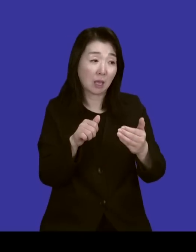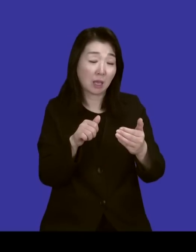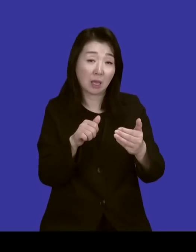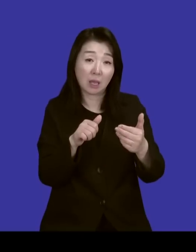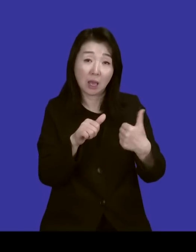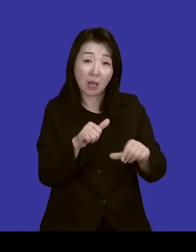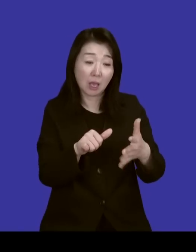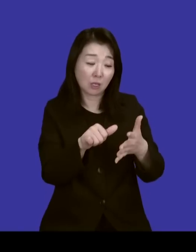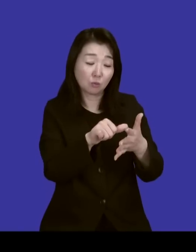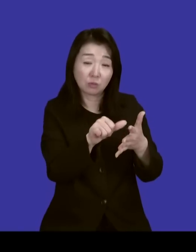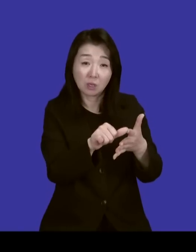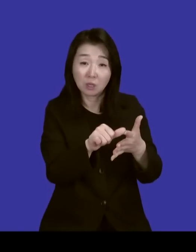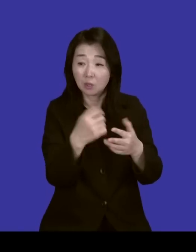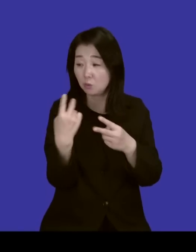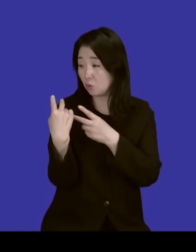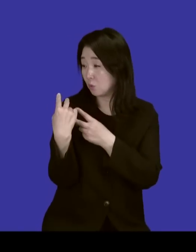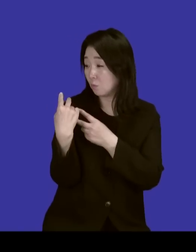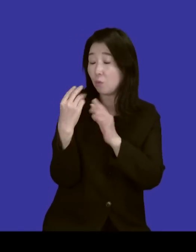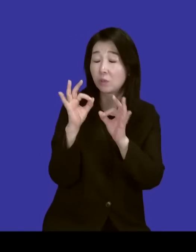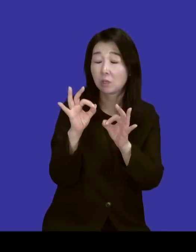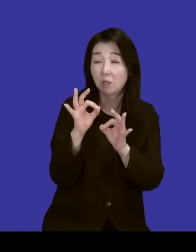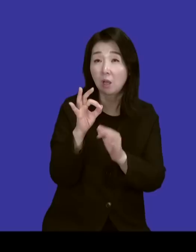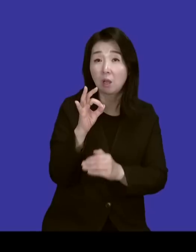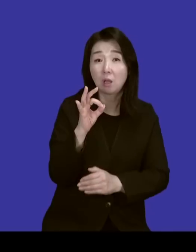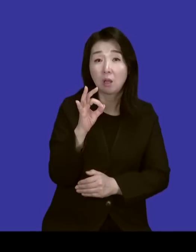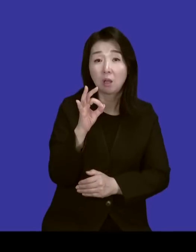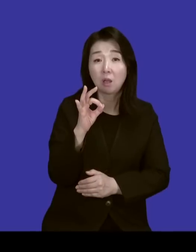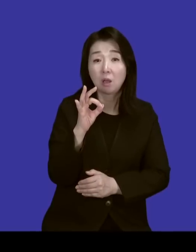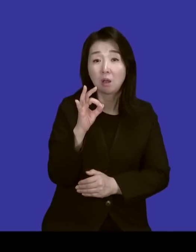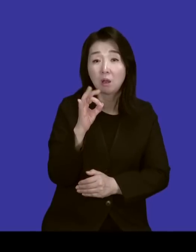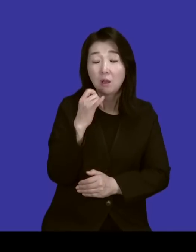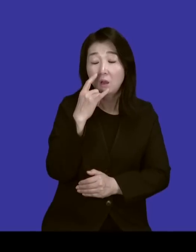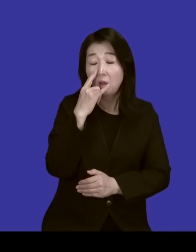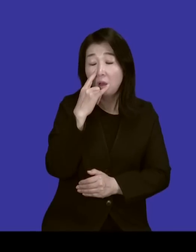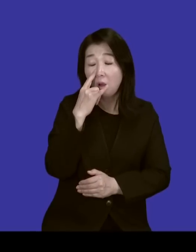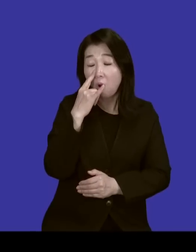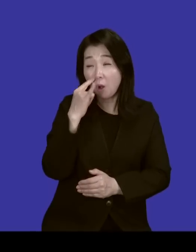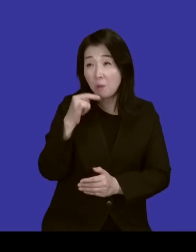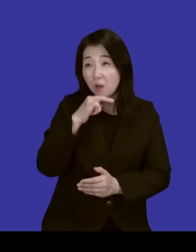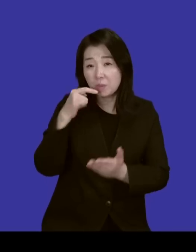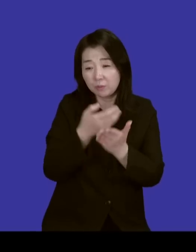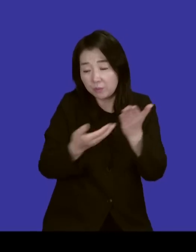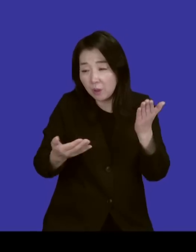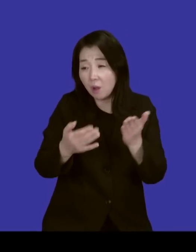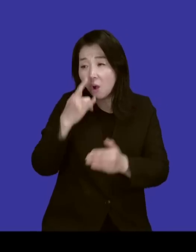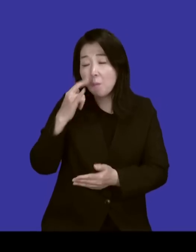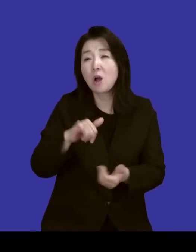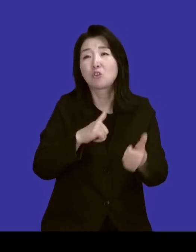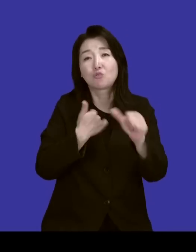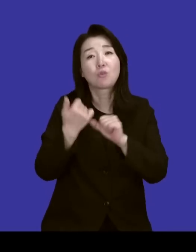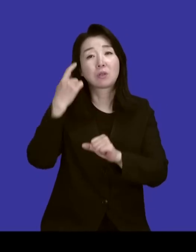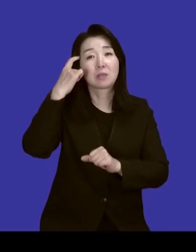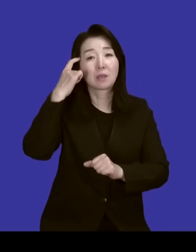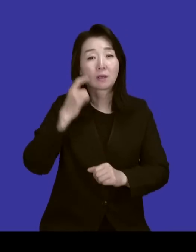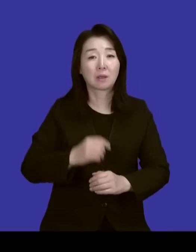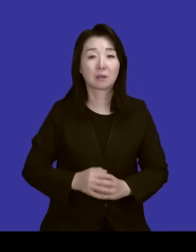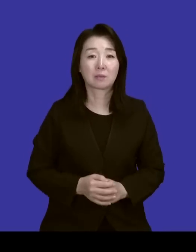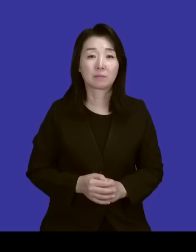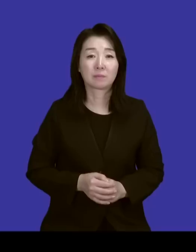둘째 아이가 뒤를 이렇게 보니까 제 아내가 피를 흘리고 있더래요. 그래서 엄마가 죽었구나 이렇게 생각을 했대요. 예.